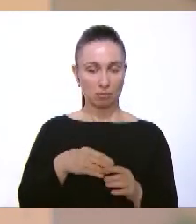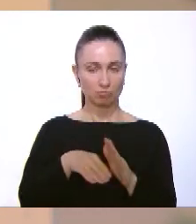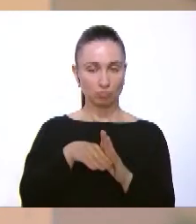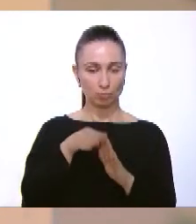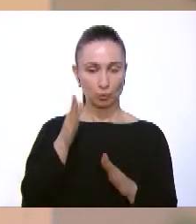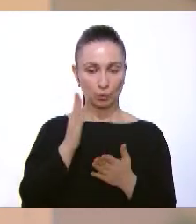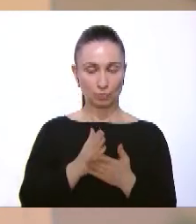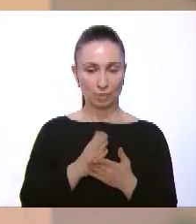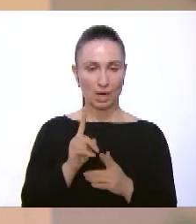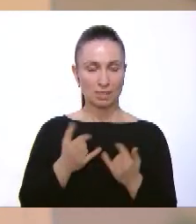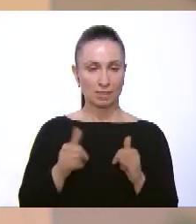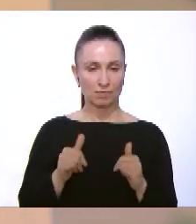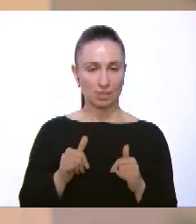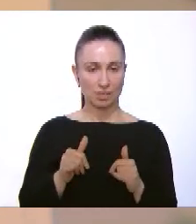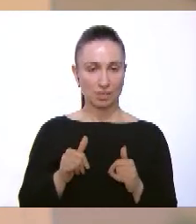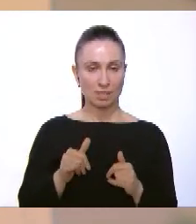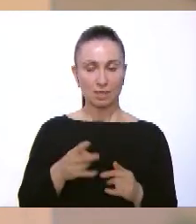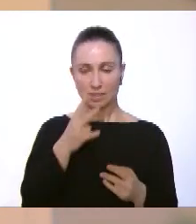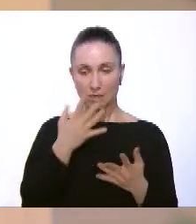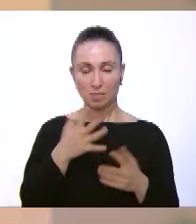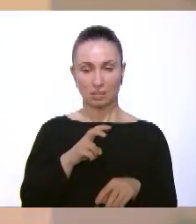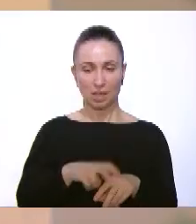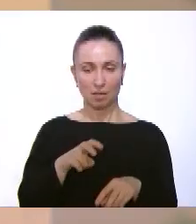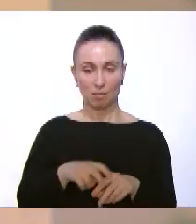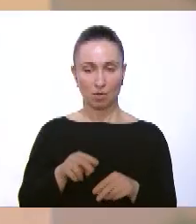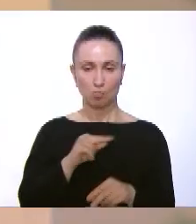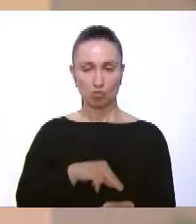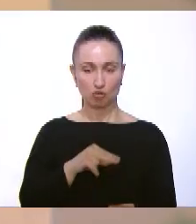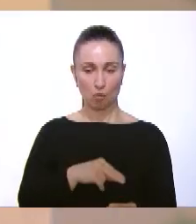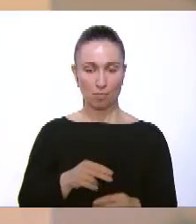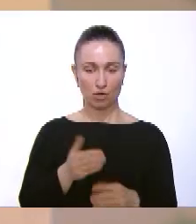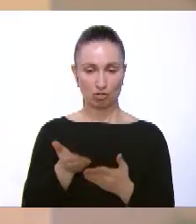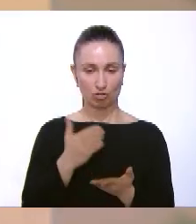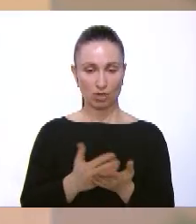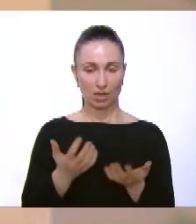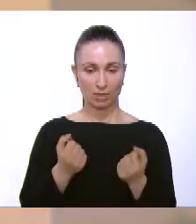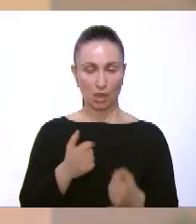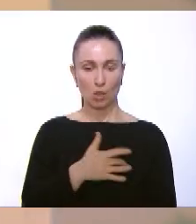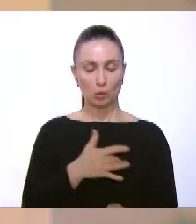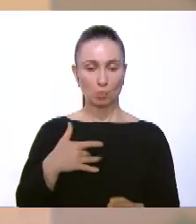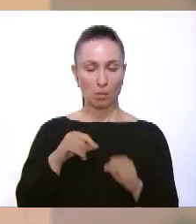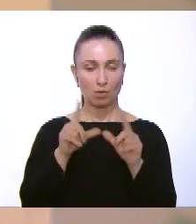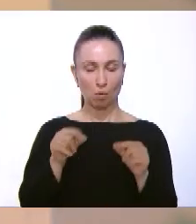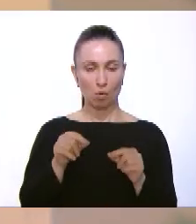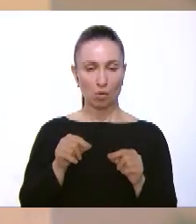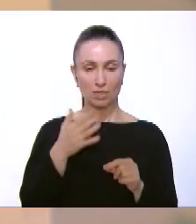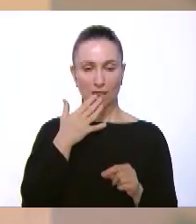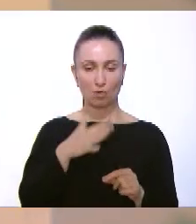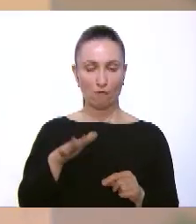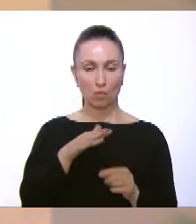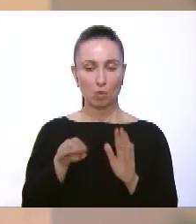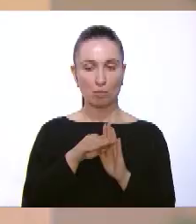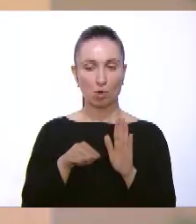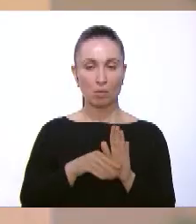ეს არის რასაკვირველია სისტემის ეფექტური მუშაობის შედეგი. ტუბერკულოზის ეროვნული პროგრამა გახლავთ